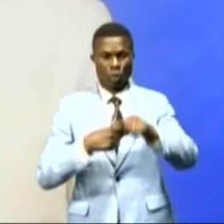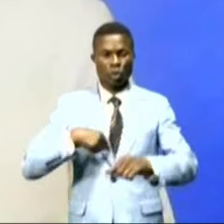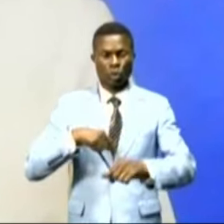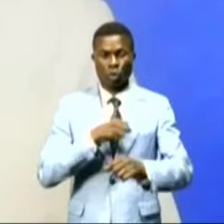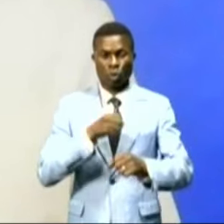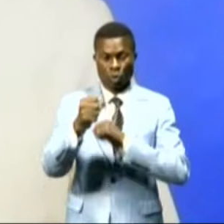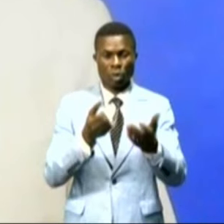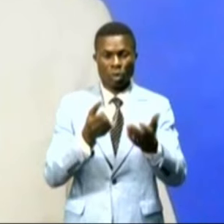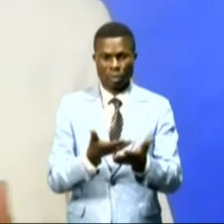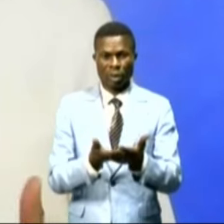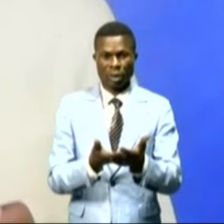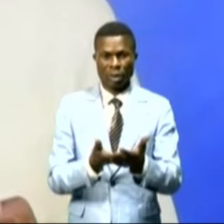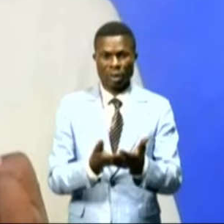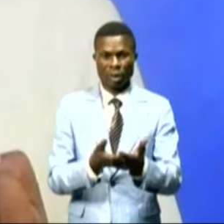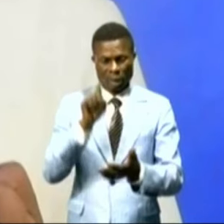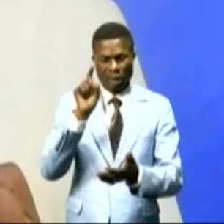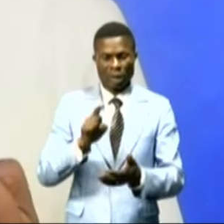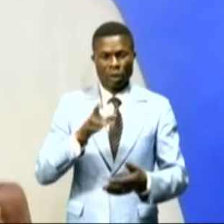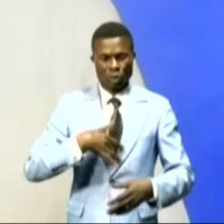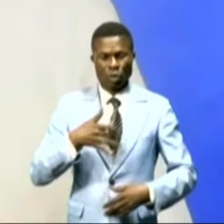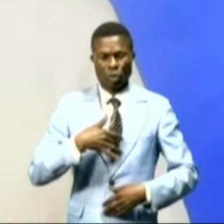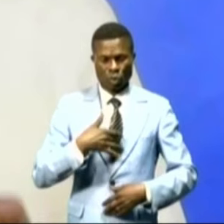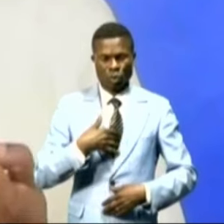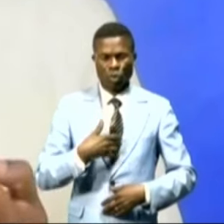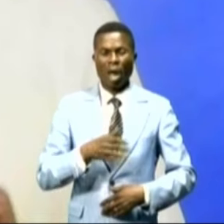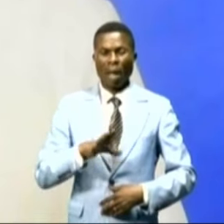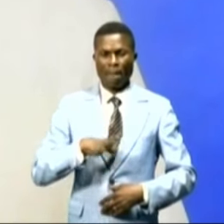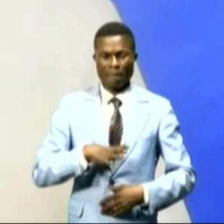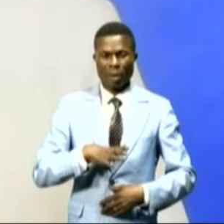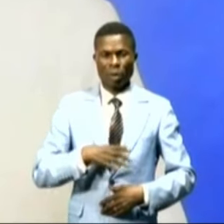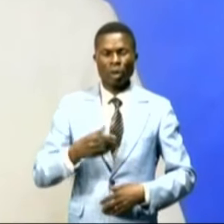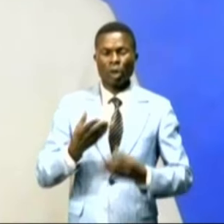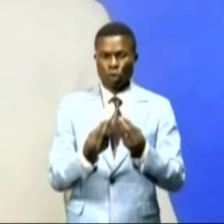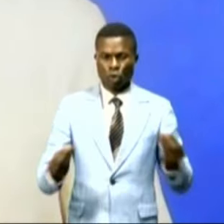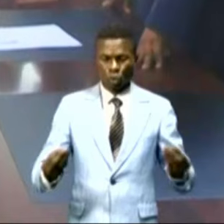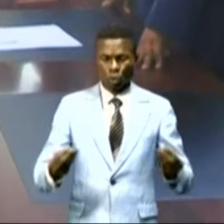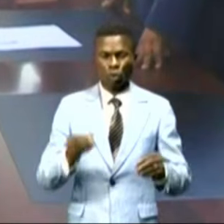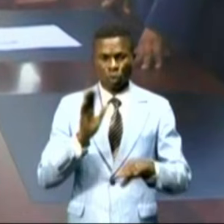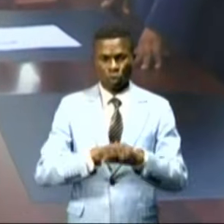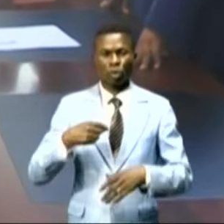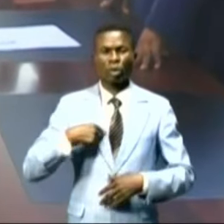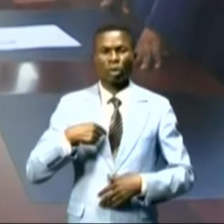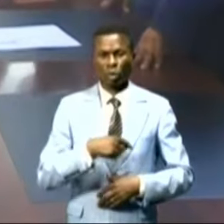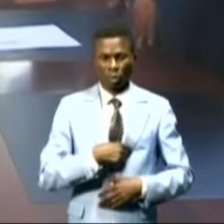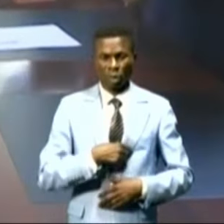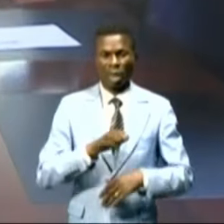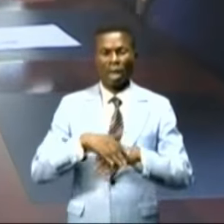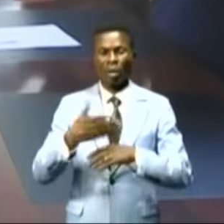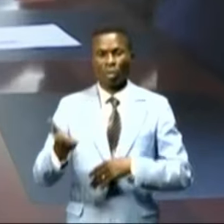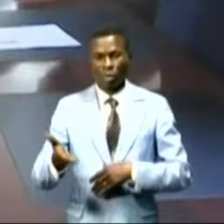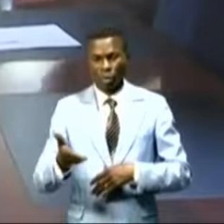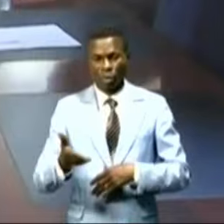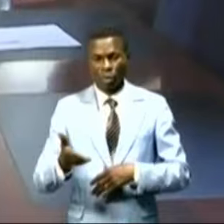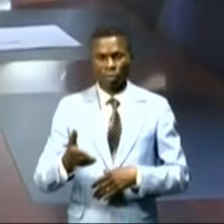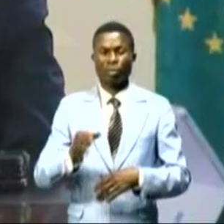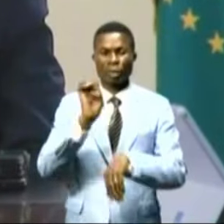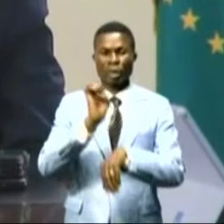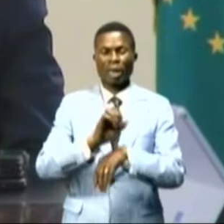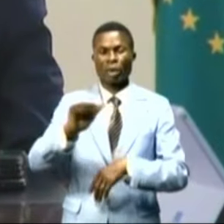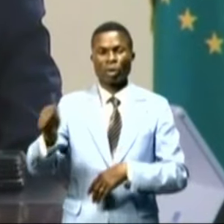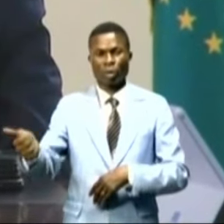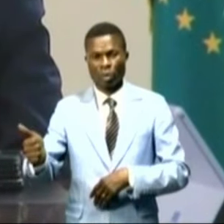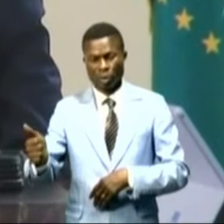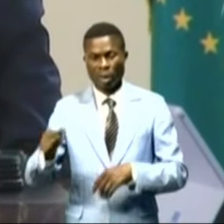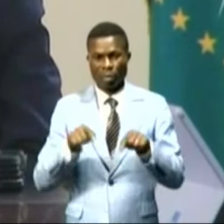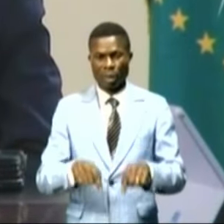parce qu'il doit se sentir porté pour que nous ayons tous des résultats. Ça n'est suivi d'autres confessions religieuses. Cette